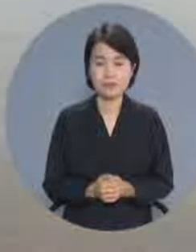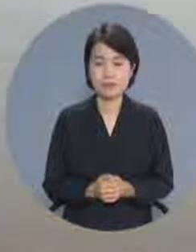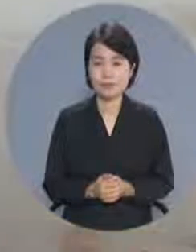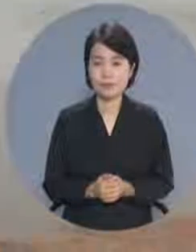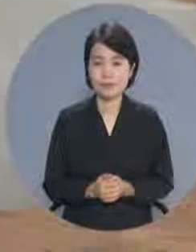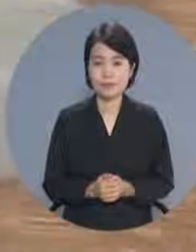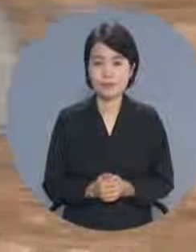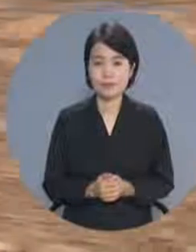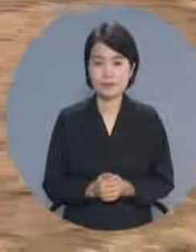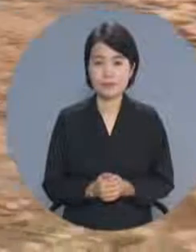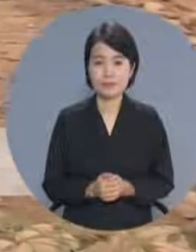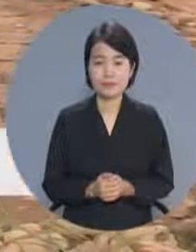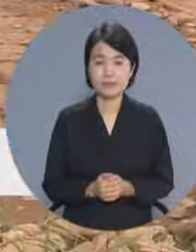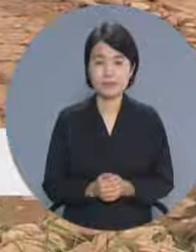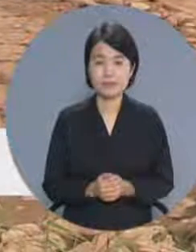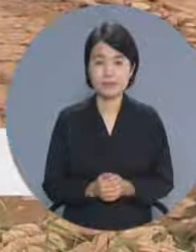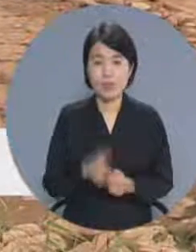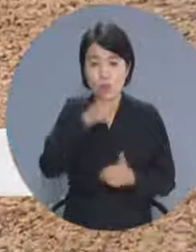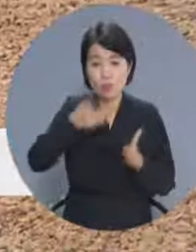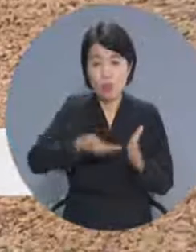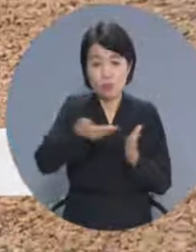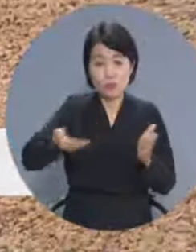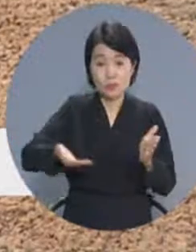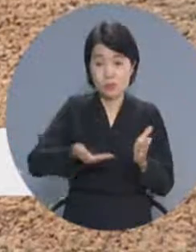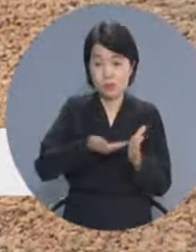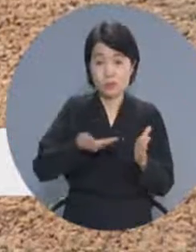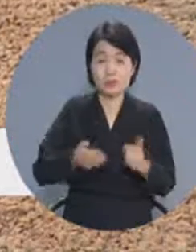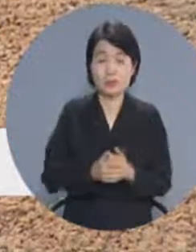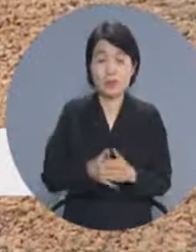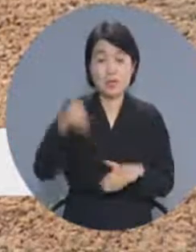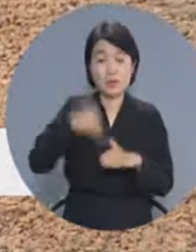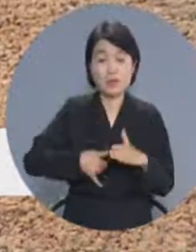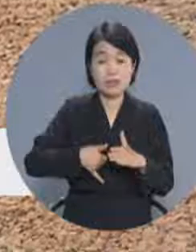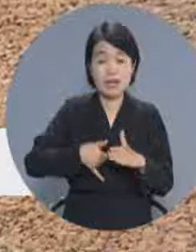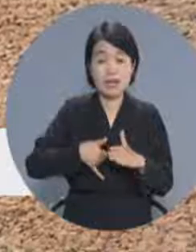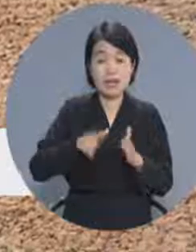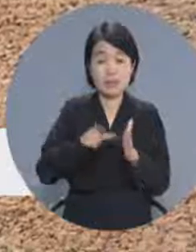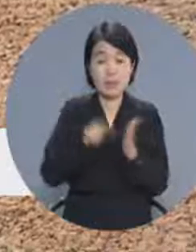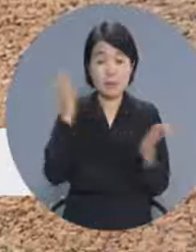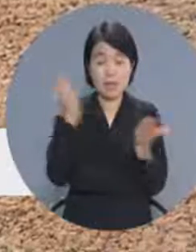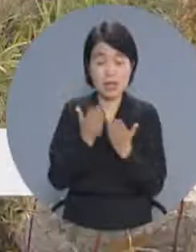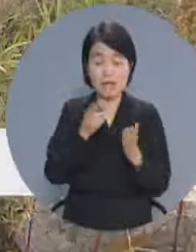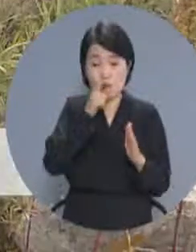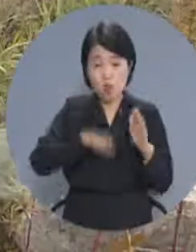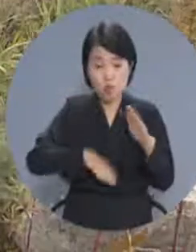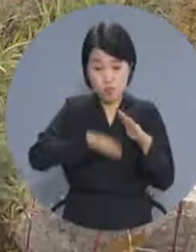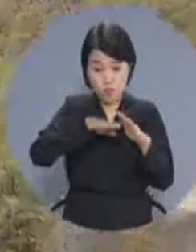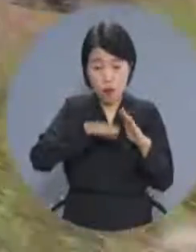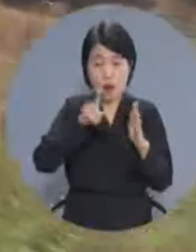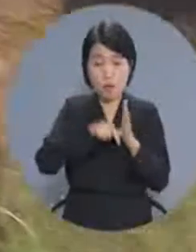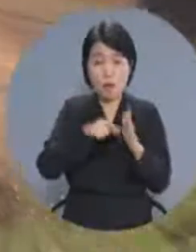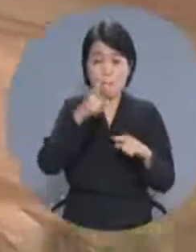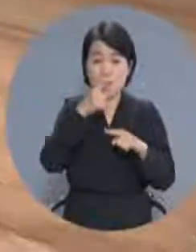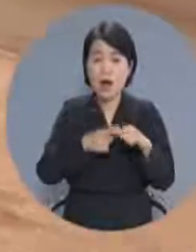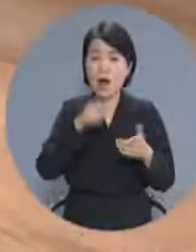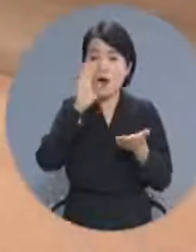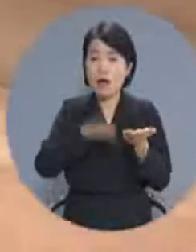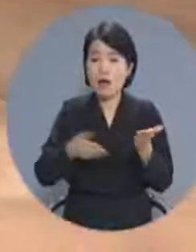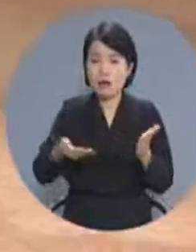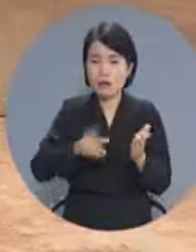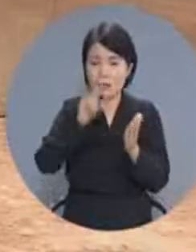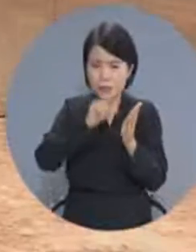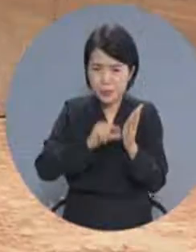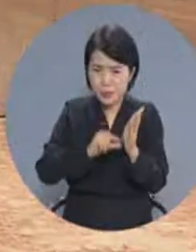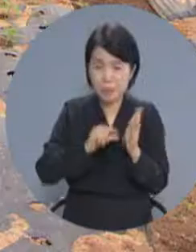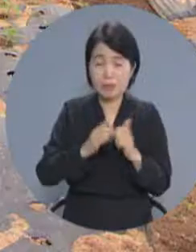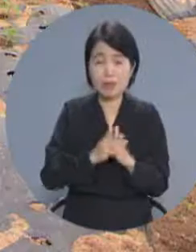전남 무안군 현경면의 한 저수지입니다. 농사철을 맞아 가득 차 있어야 할 저수지에 물이 절반도 없습니다.